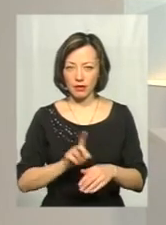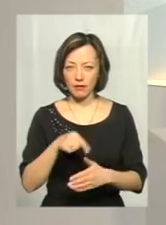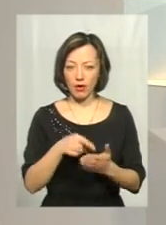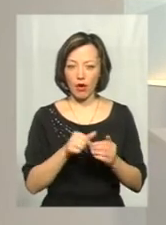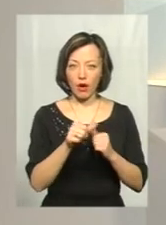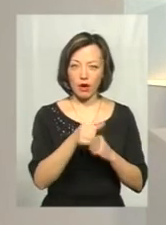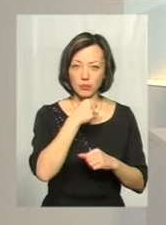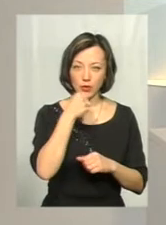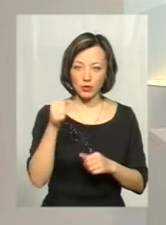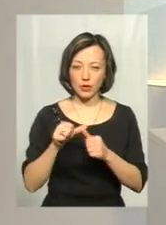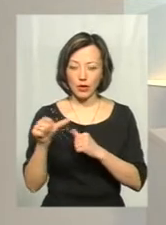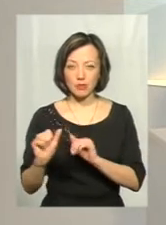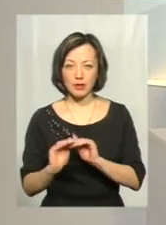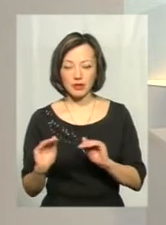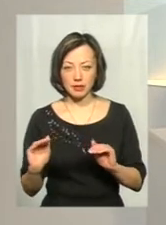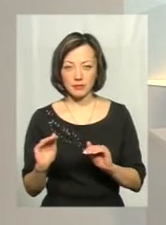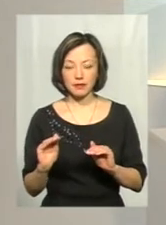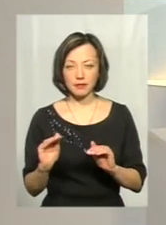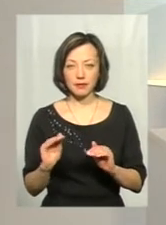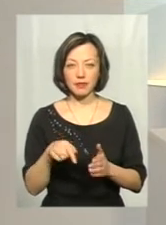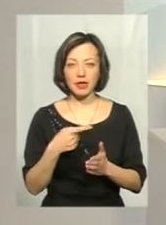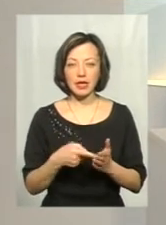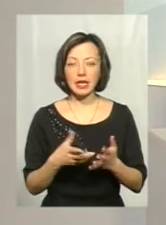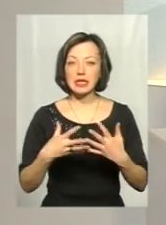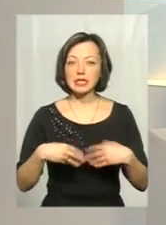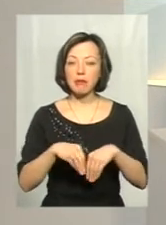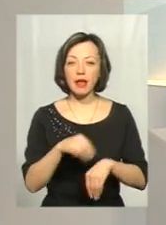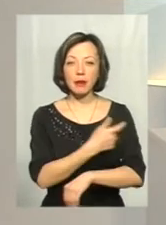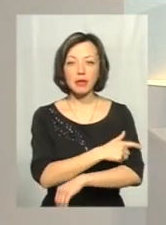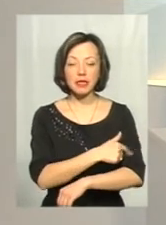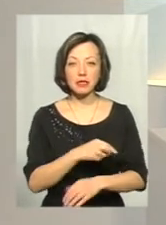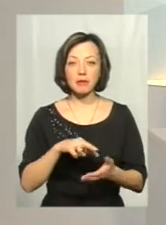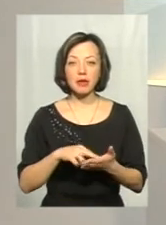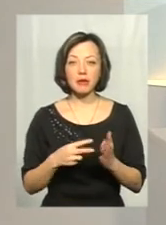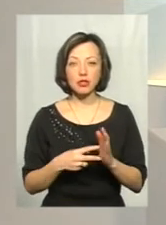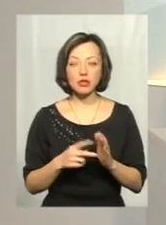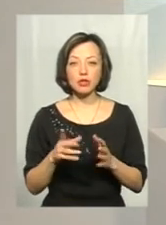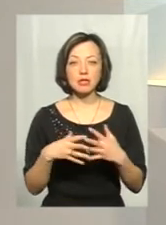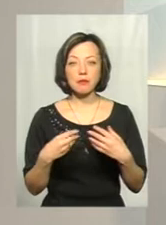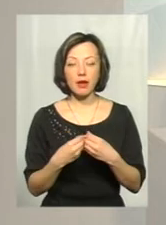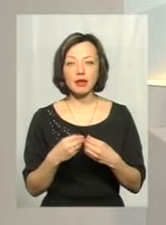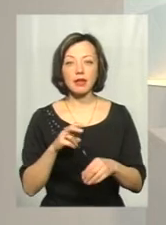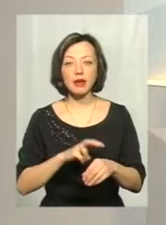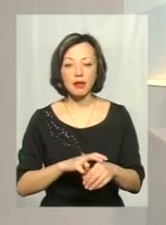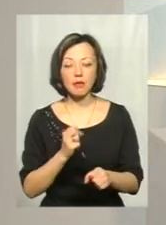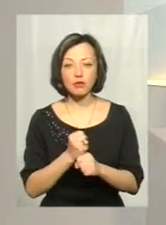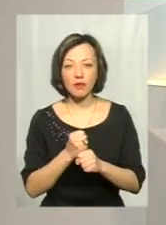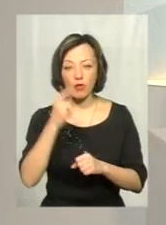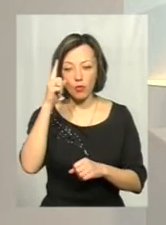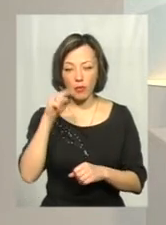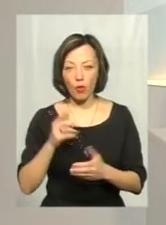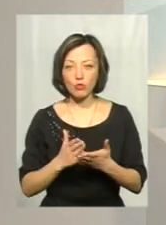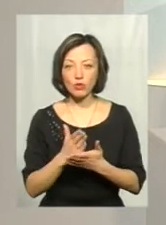Окремо для дорослих і окремо для дитини, так? Ви знаєте, сімейна медицина передбачає, щоб сімейний лікар працював і міг